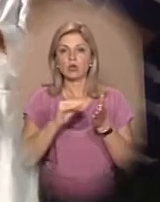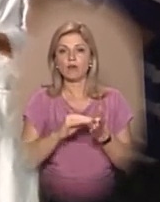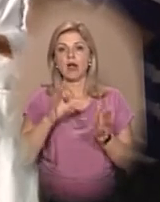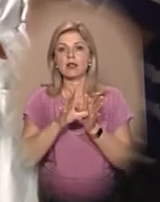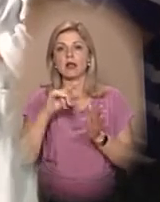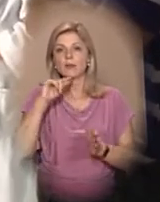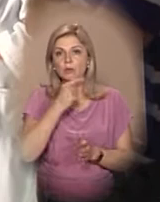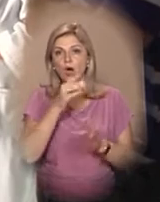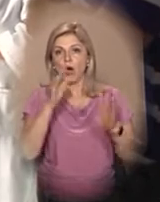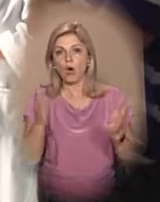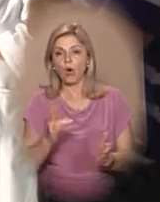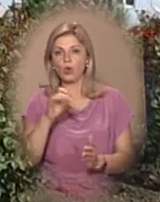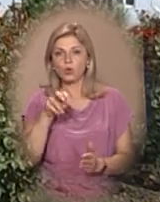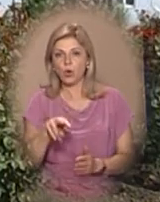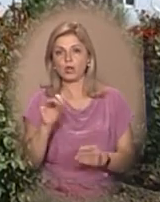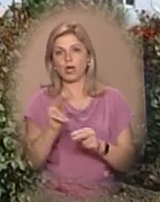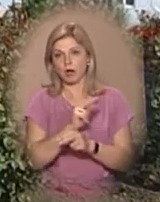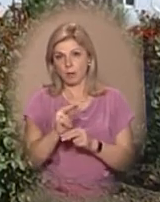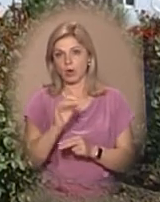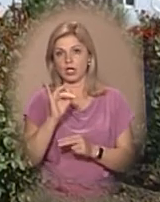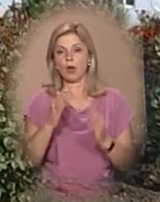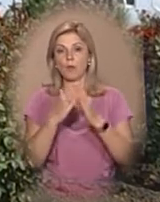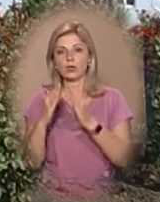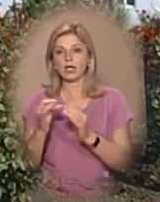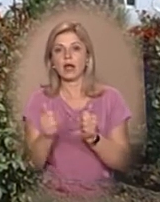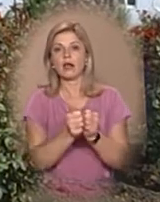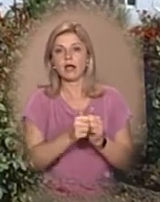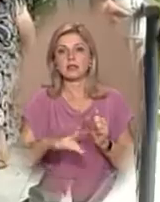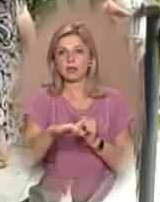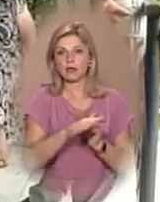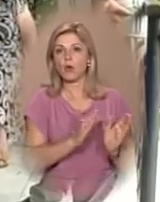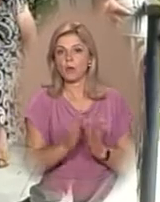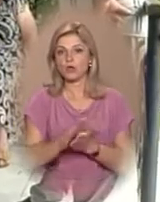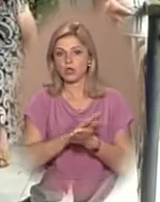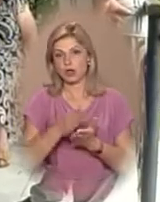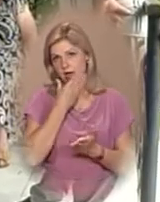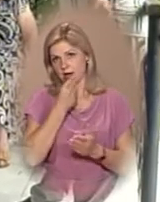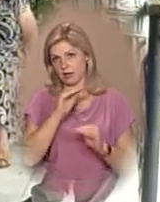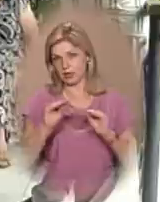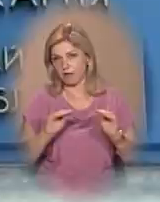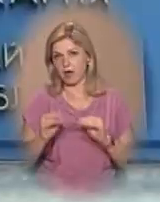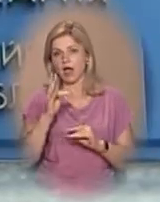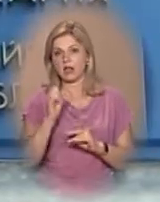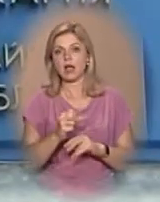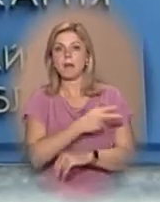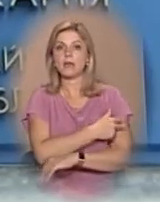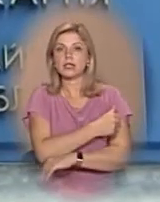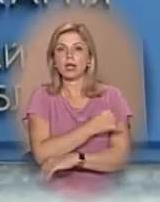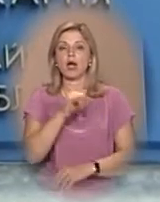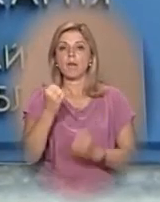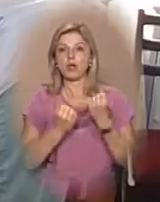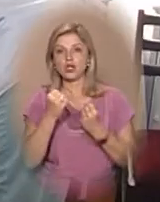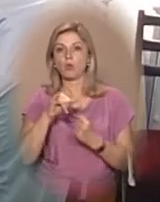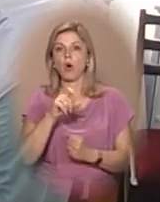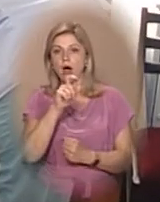котли, відремонтувати їдальню. Будівля і прилегла територія впорядковані, сяють красою. На балансі медичний УАЗ і Опель.